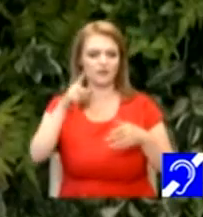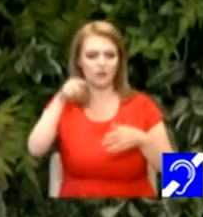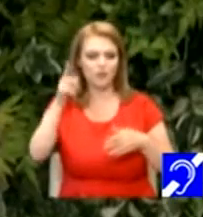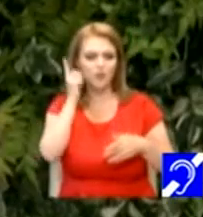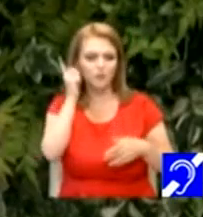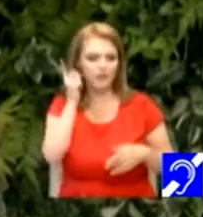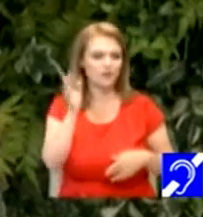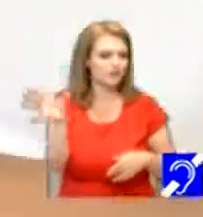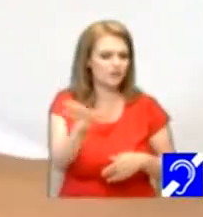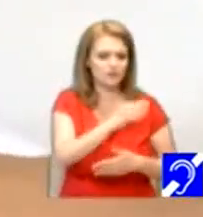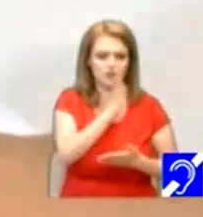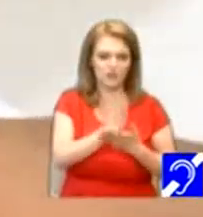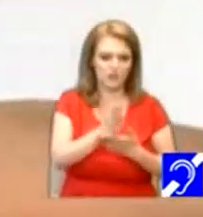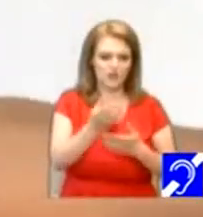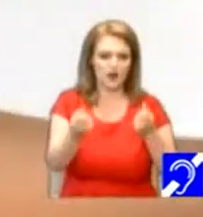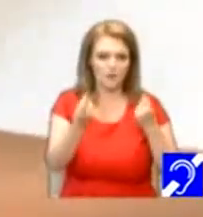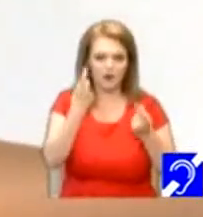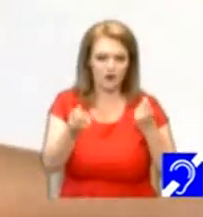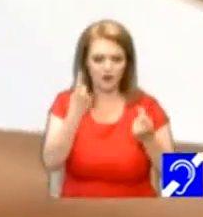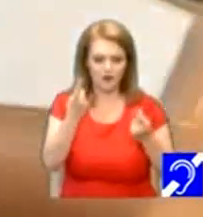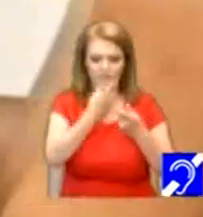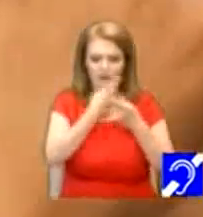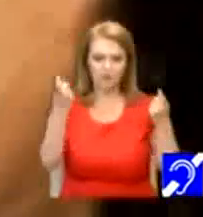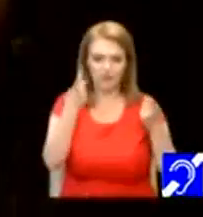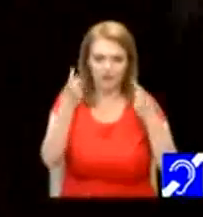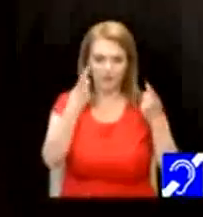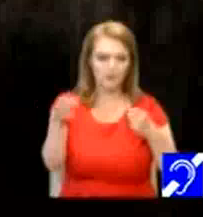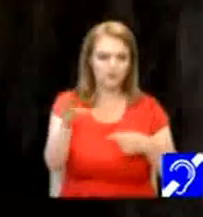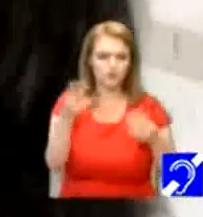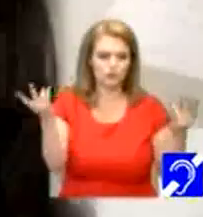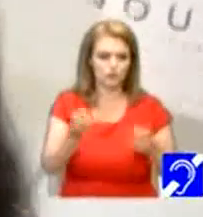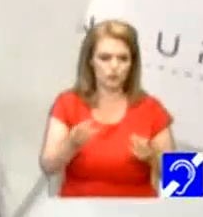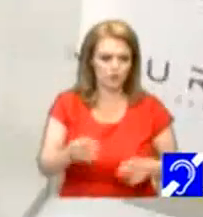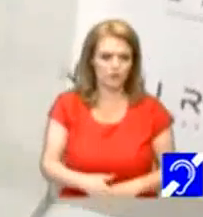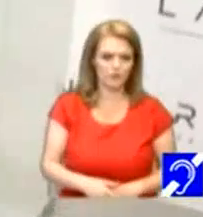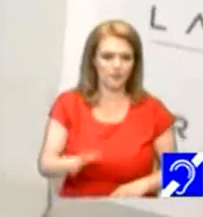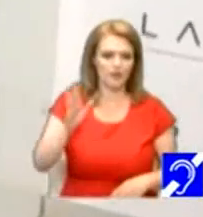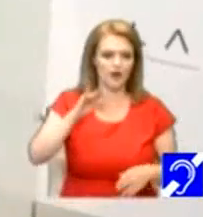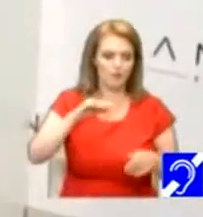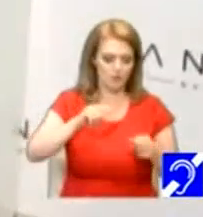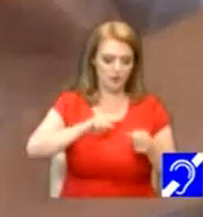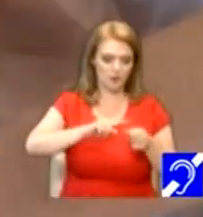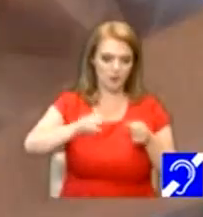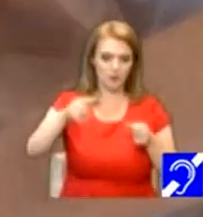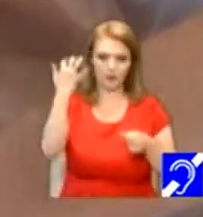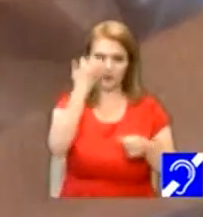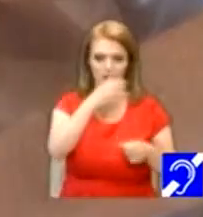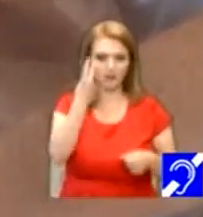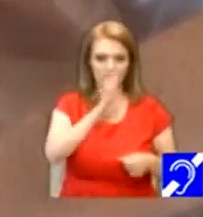by NFC application. Then the nail technicians, they install this chip on her